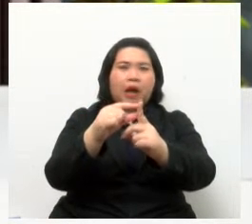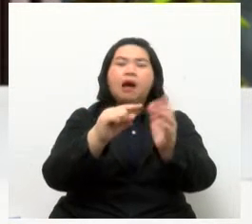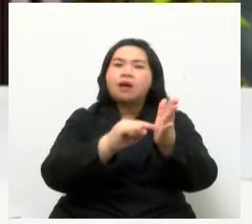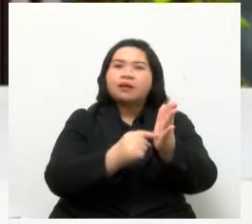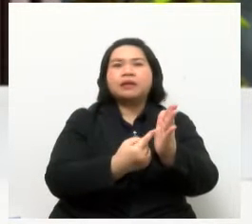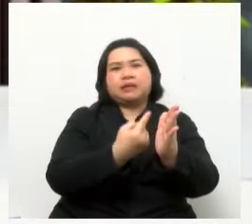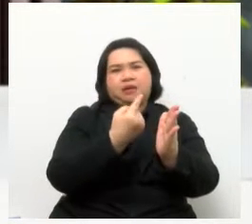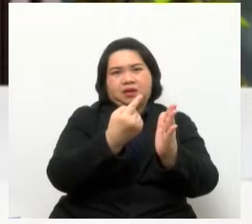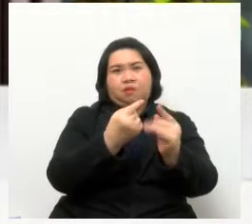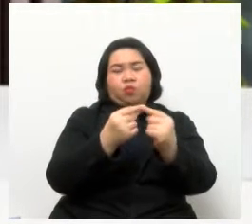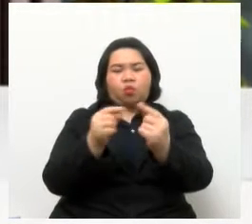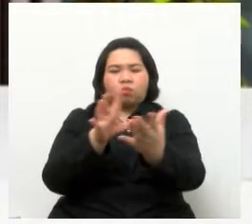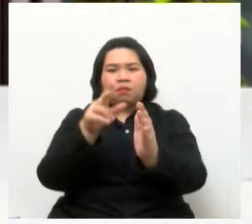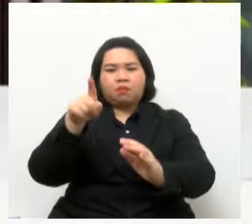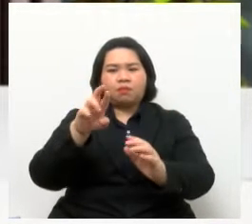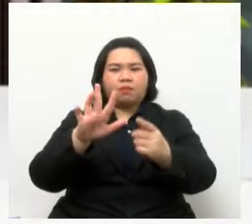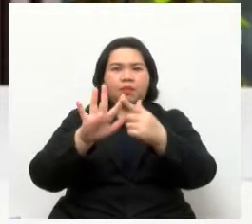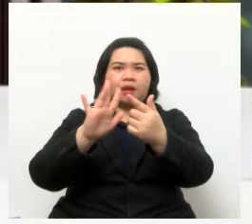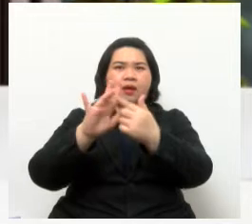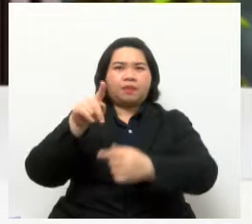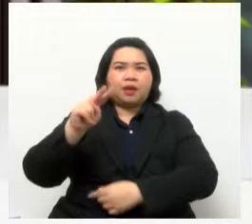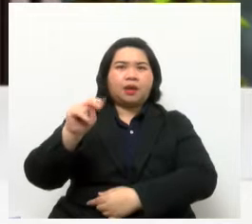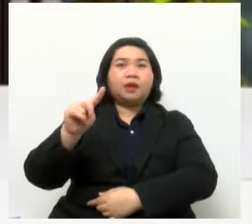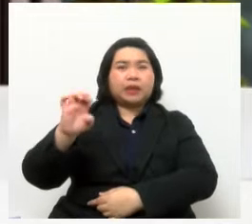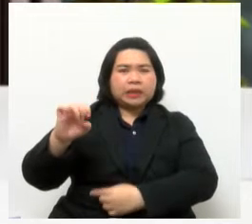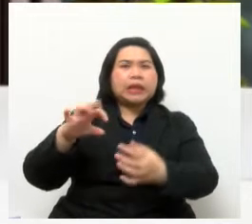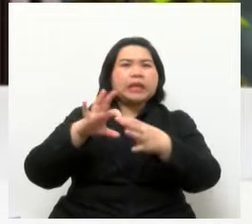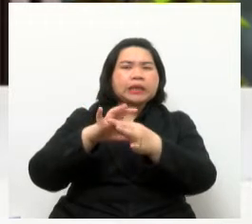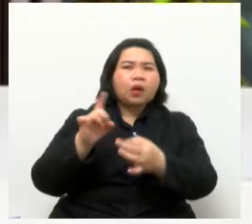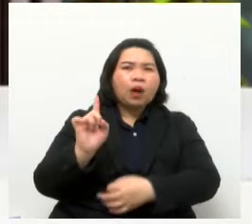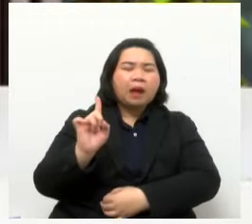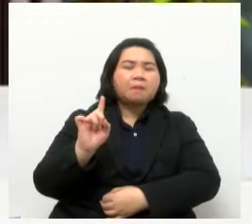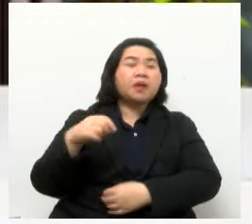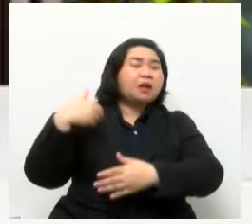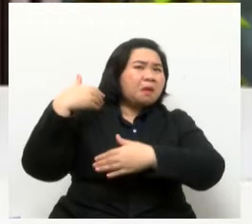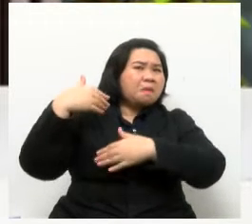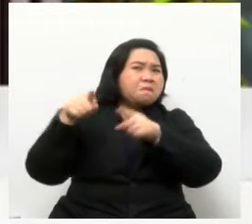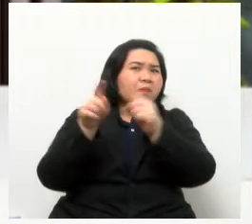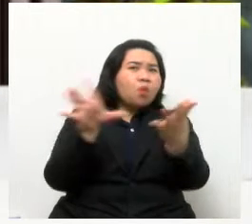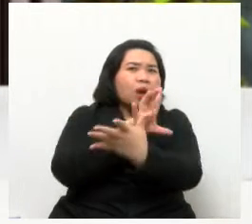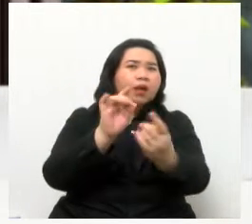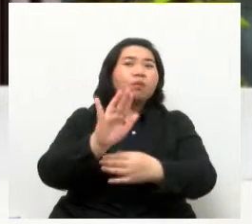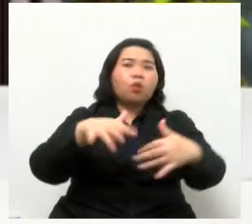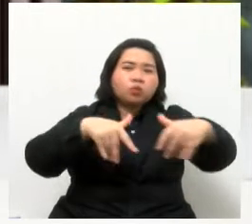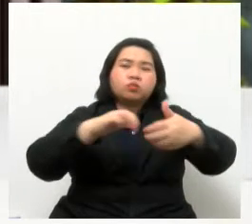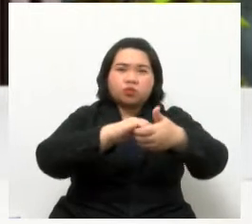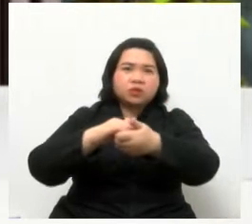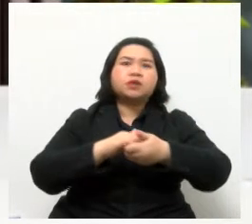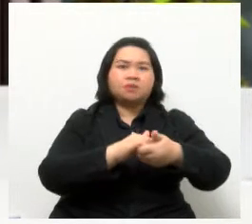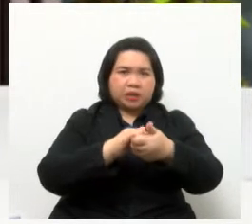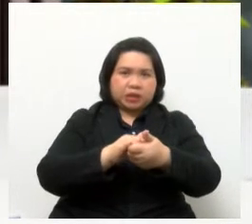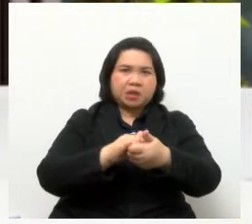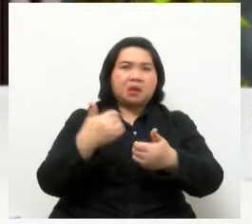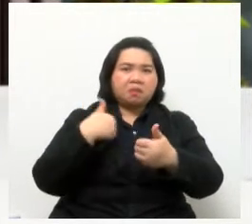ต้นของประเพณีเช่นที่นี่จุดประทีปตีนกาเกิดเป็นความสามัคคีของคนในชุมชนร่วม